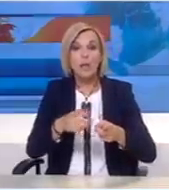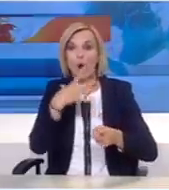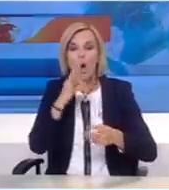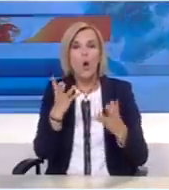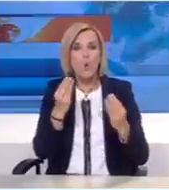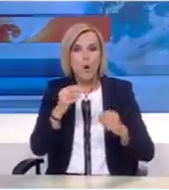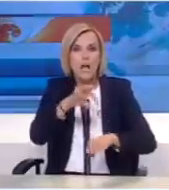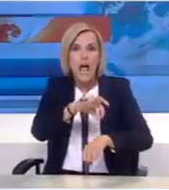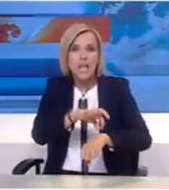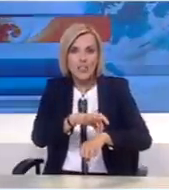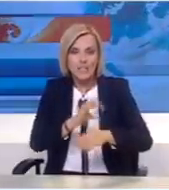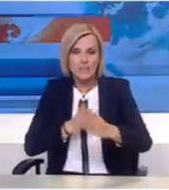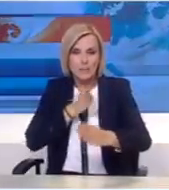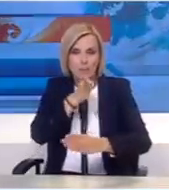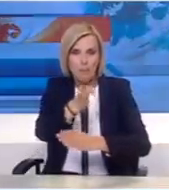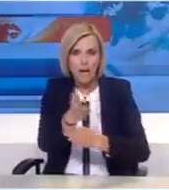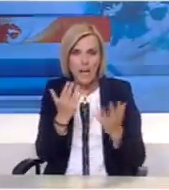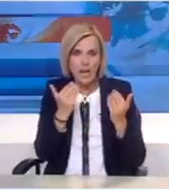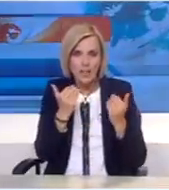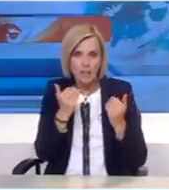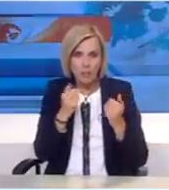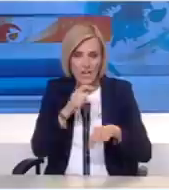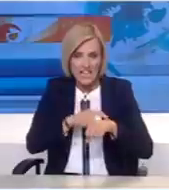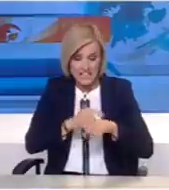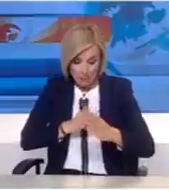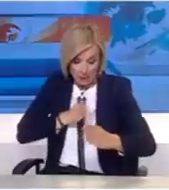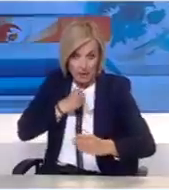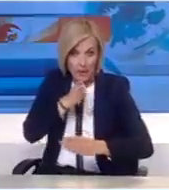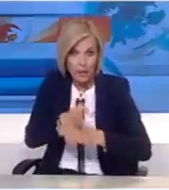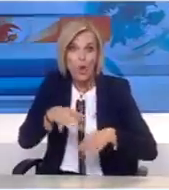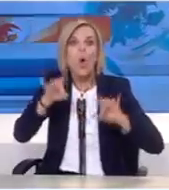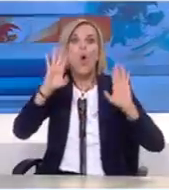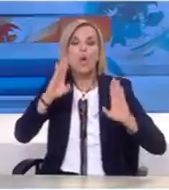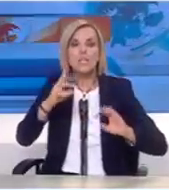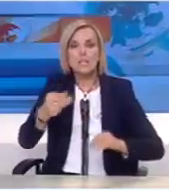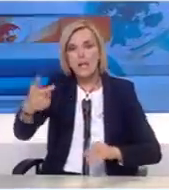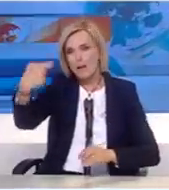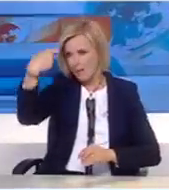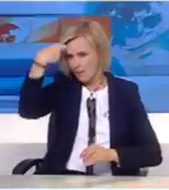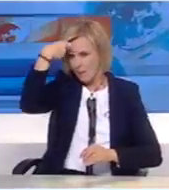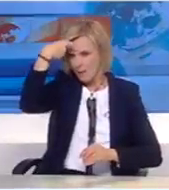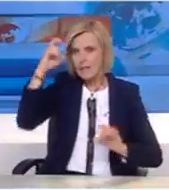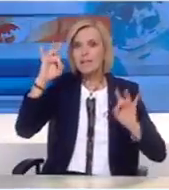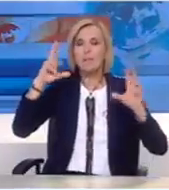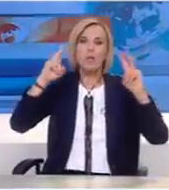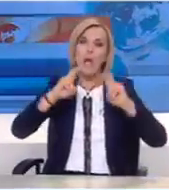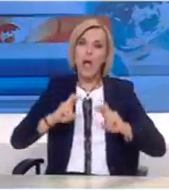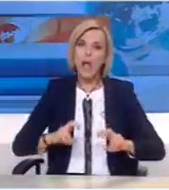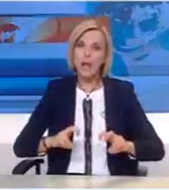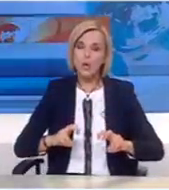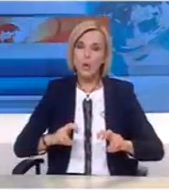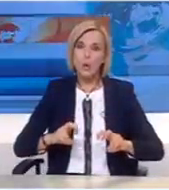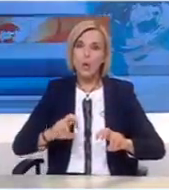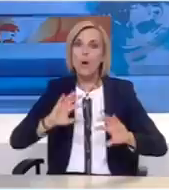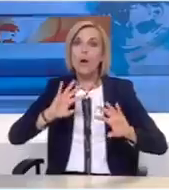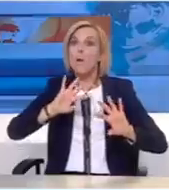Περιστέρι χωρίς να θερμομετρώνται? Σας φοβίζει ενδεχομένη διασπορά στην κοινότητα εξαιτίας των δύο αυτών περιπτώσεων? Πότε ειδοποιήθηκε ο ΕΟΔΗ και από ποιον για